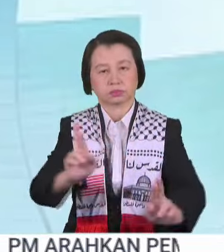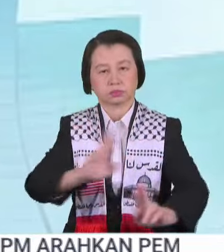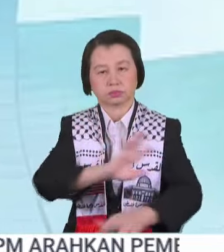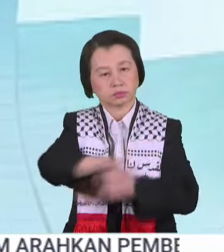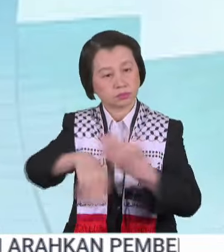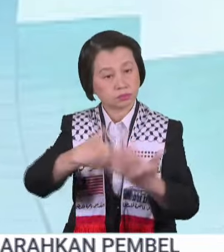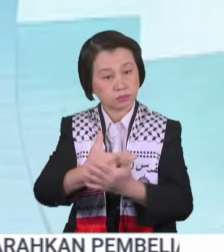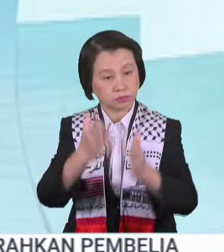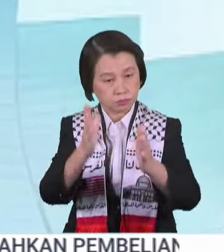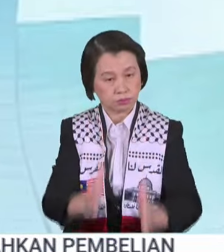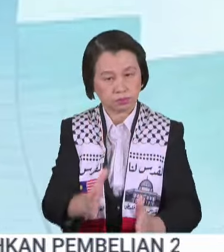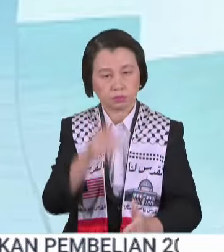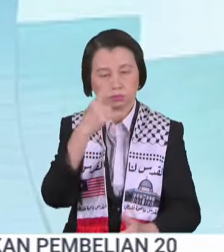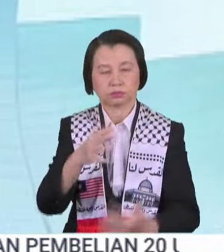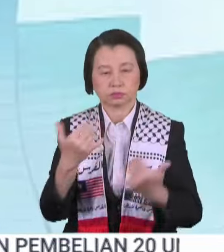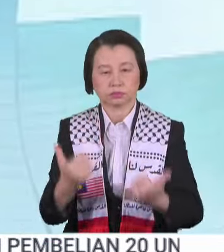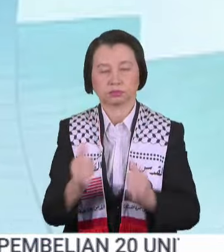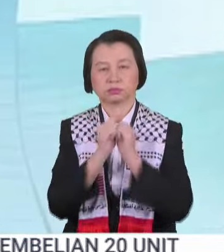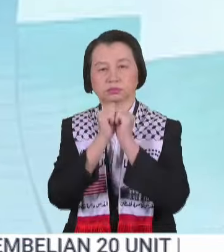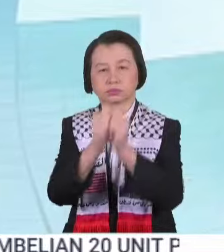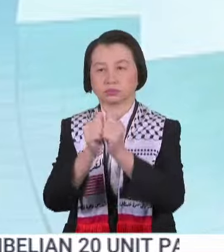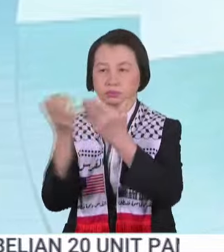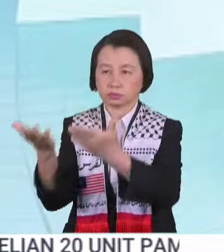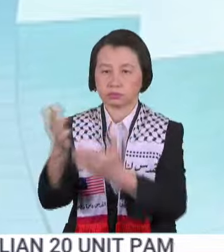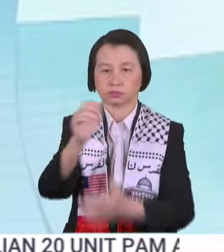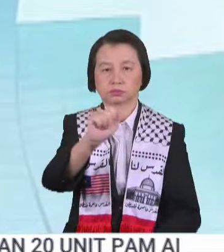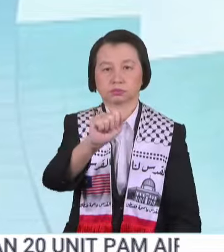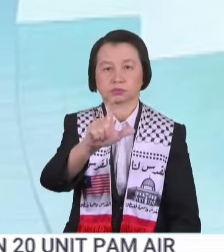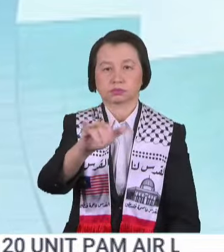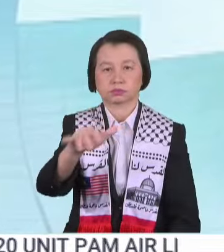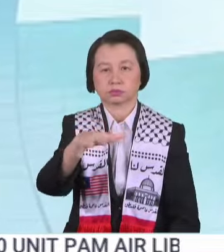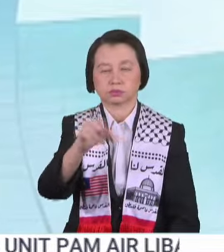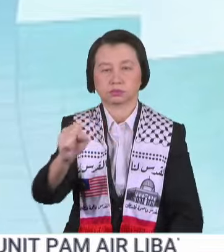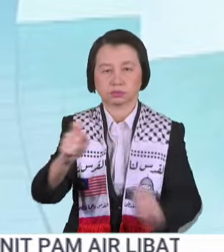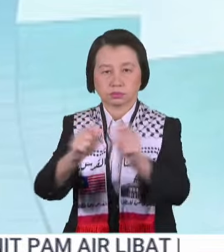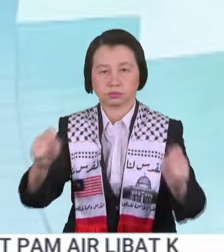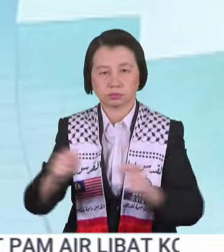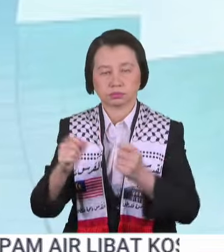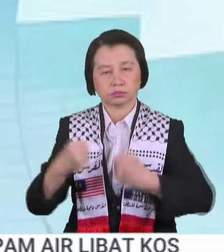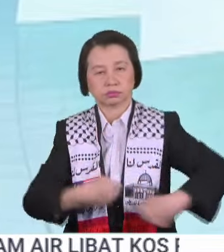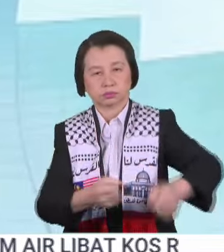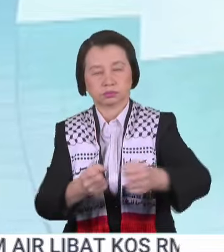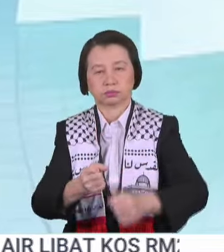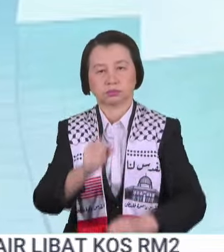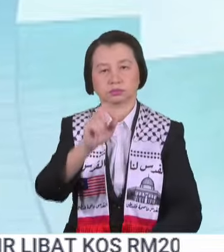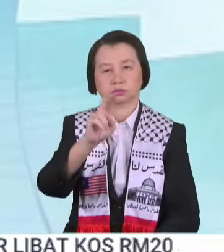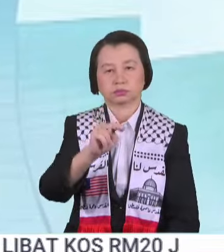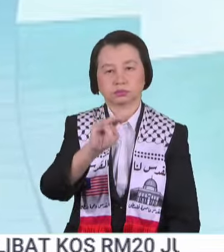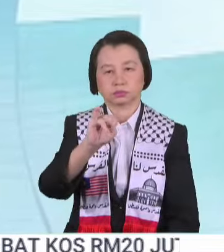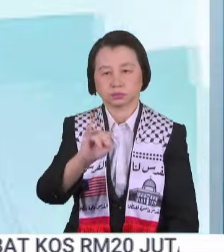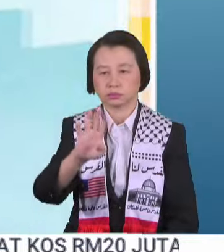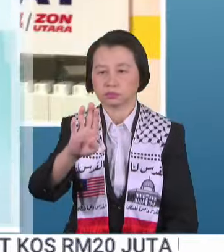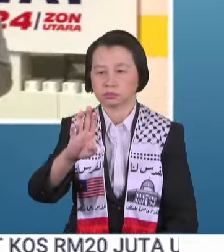semua pengunjung. Untuk perkembangan lanjut, terus bersama alias Cik Rahim di tapak pesta Sungai Nibong, Pulau Pinang. Silakan alias.